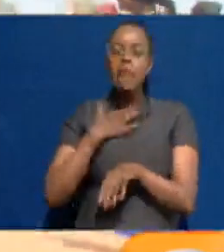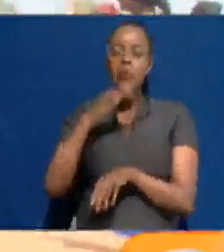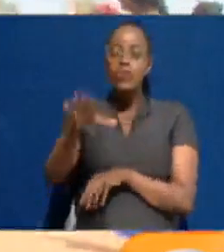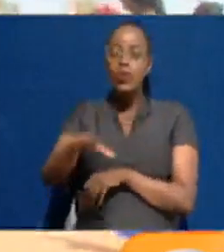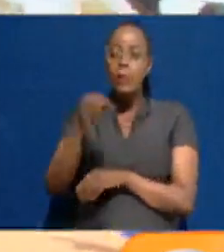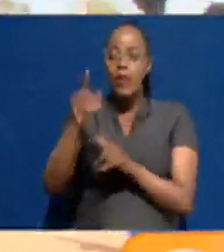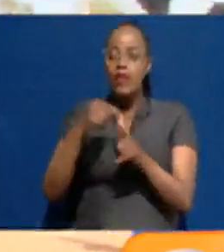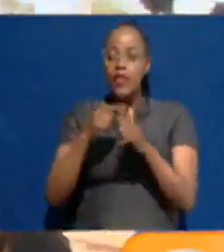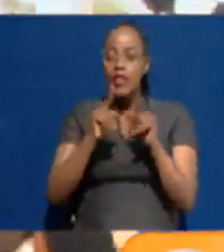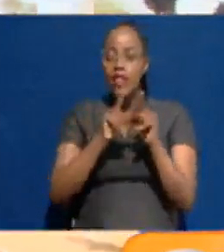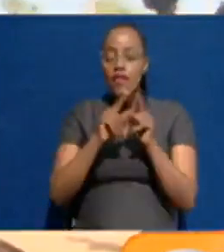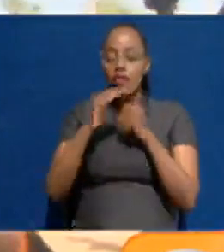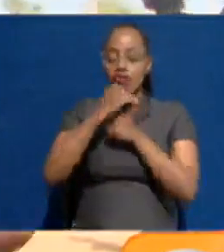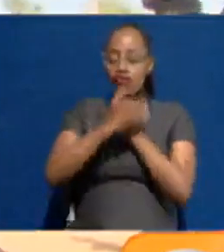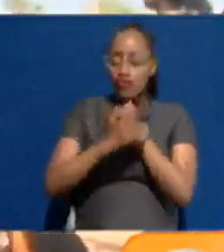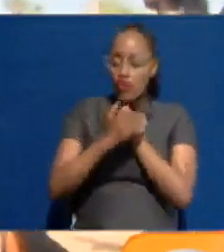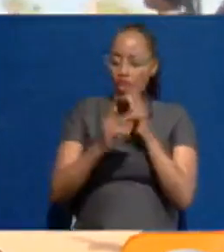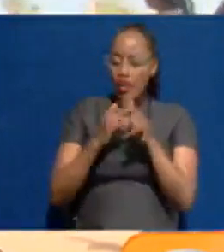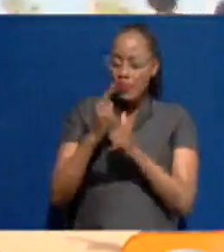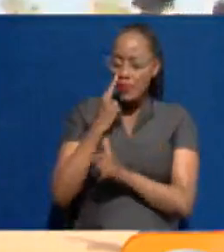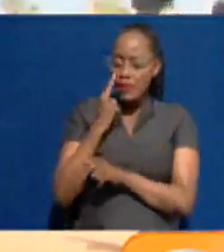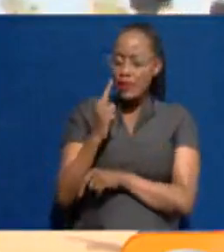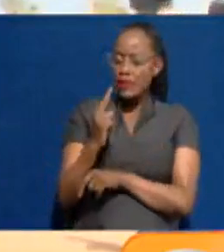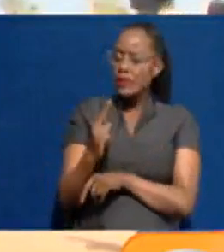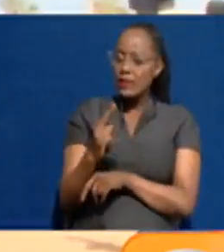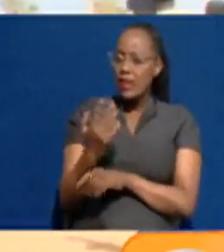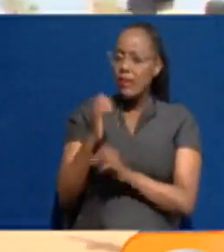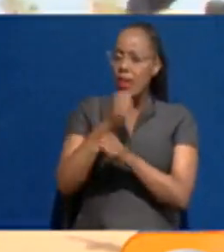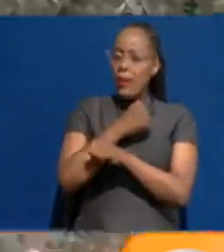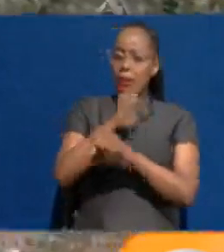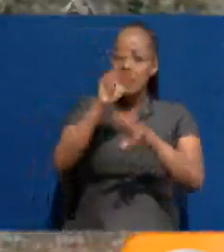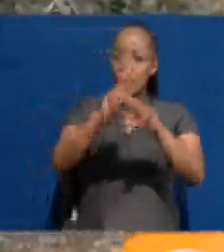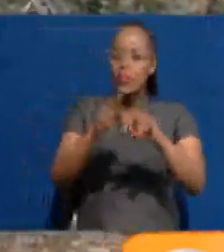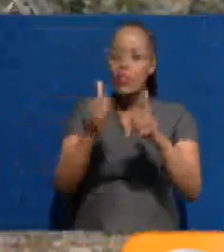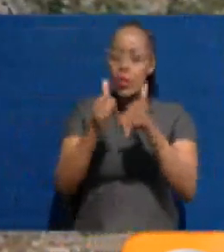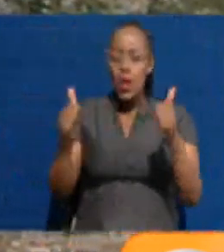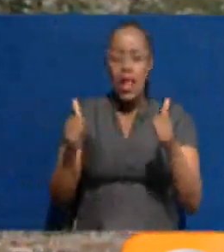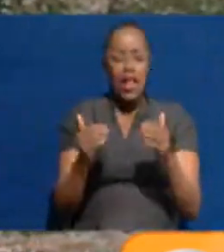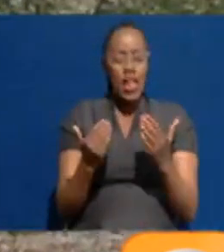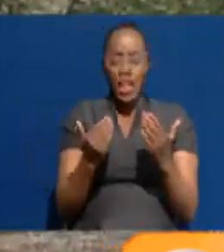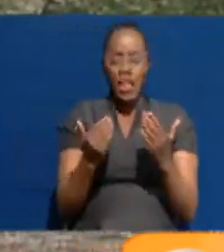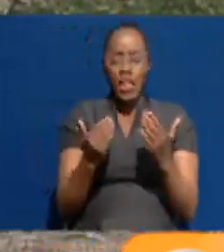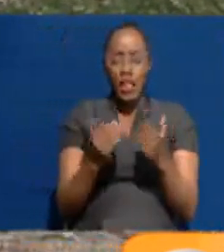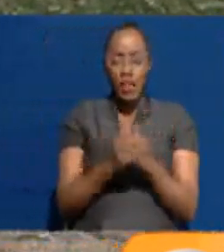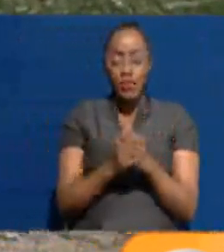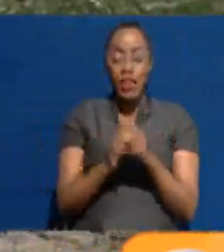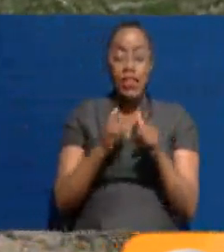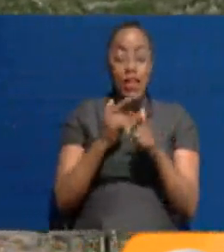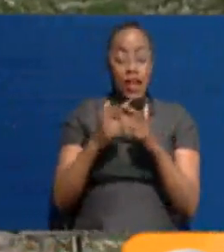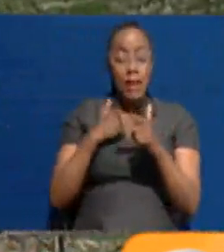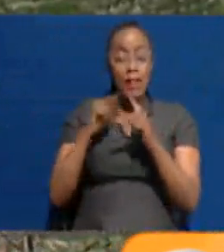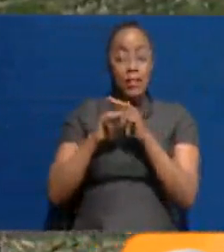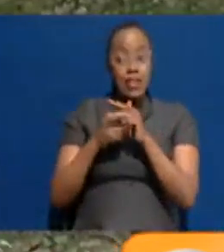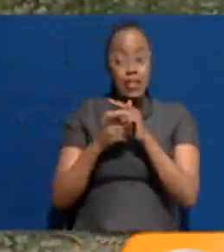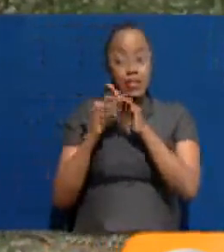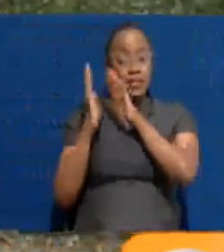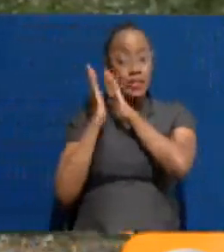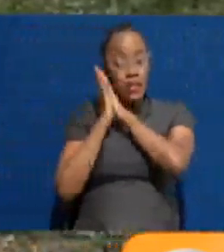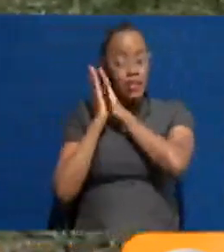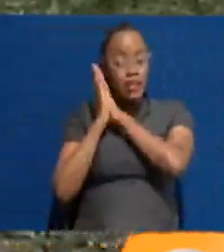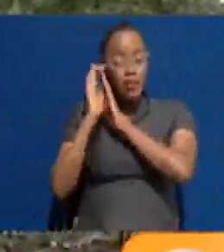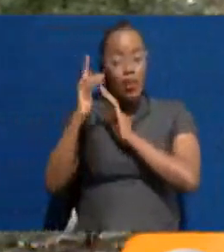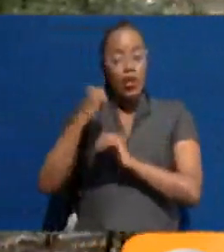na nimpakate, mara nikaona ya kwamba siwezi keti chini. Ilibidi nianze kulalia